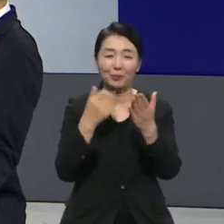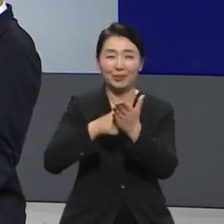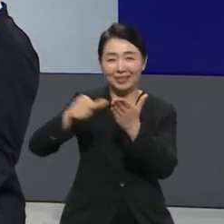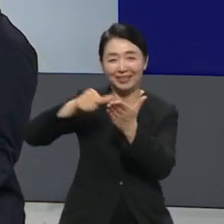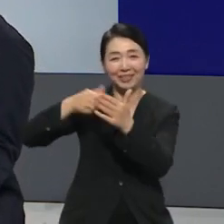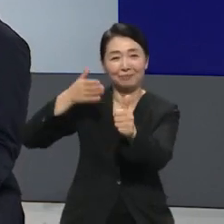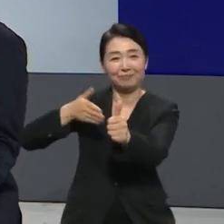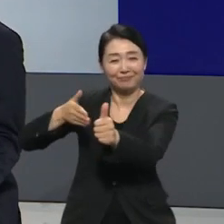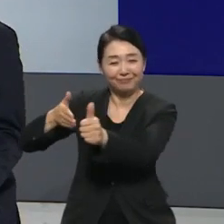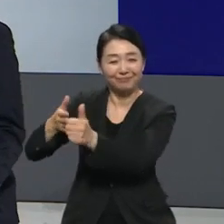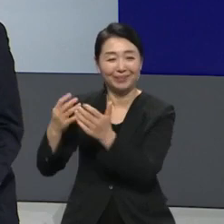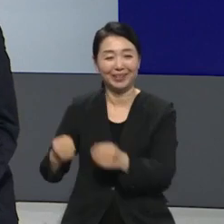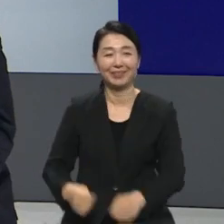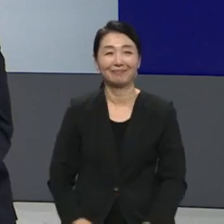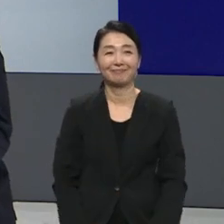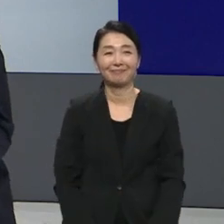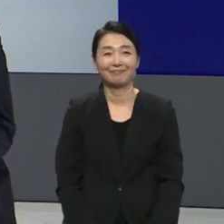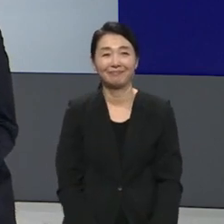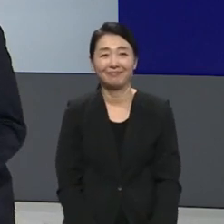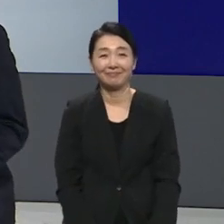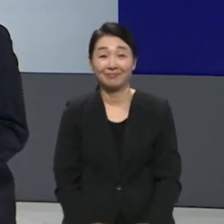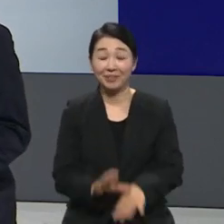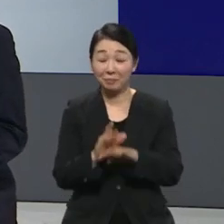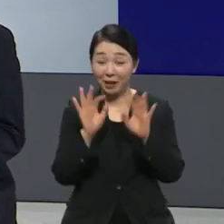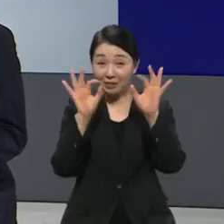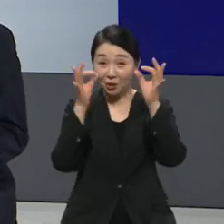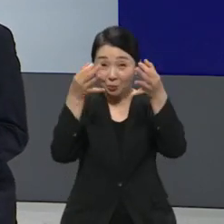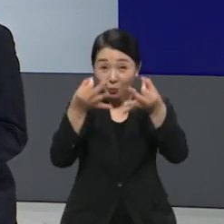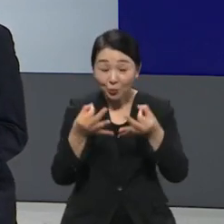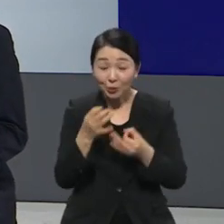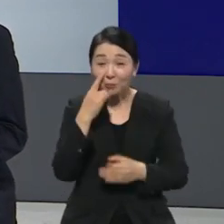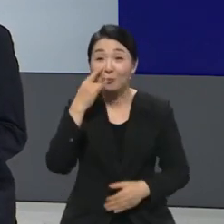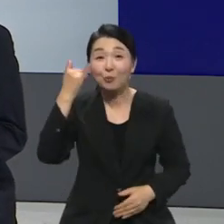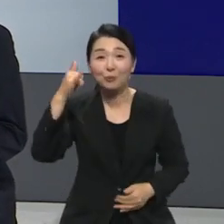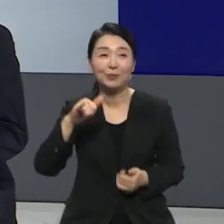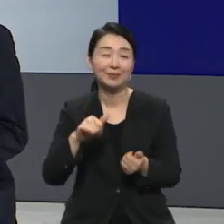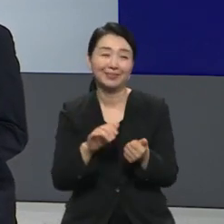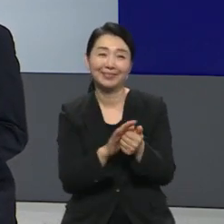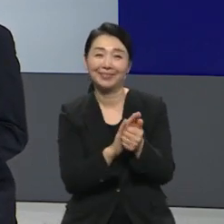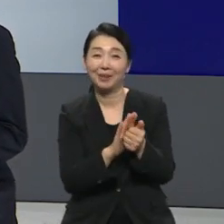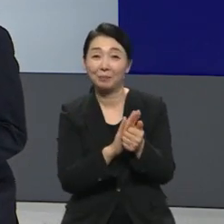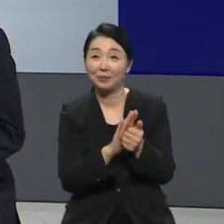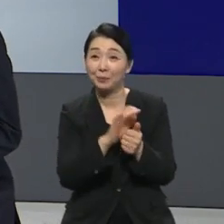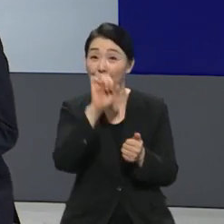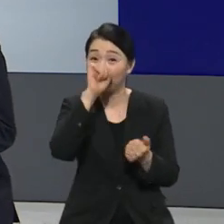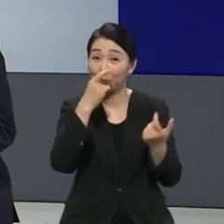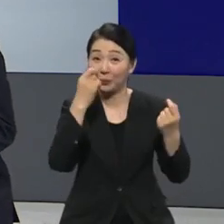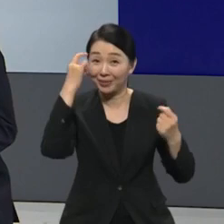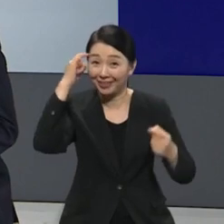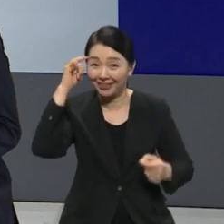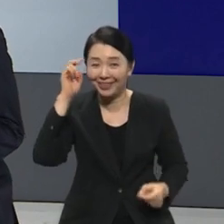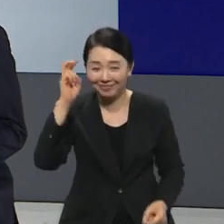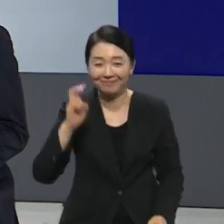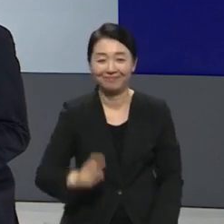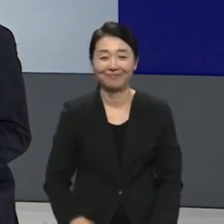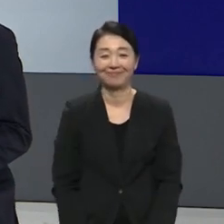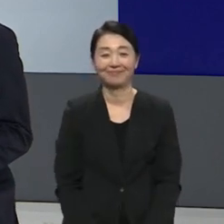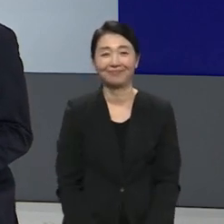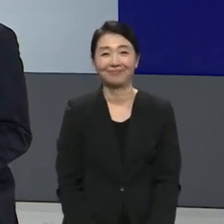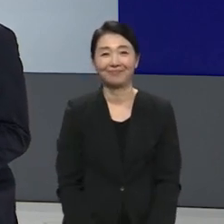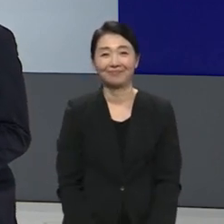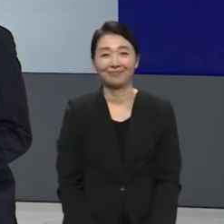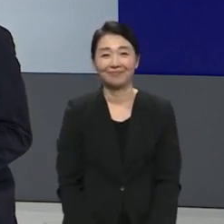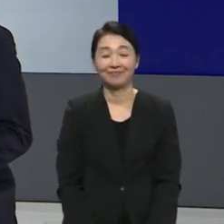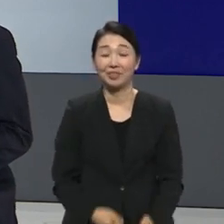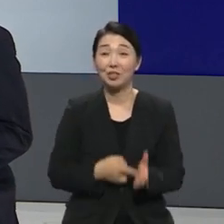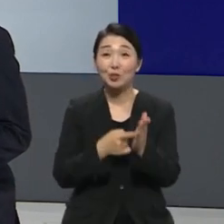요청이 이루어지고 있습니다. 아. 이거 방송을 보고 있는 이제 부모님들도 이 서비스 굉장히 좋은 서비스다 이런 생각 하셨을 것 같아요.